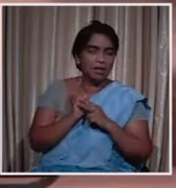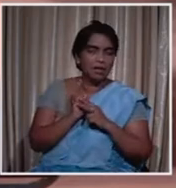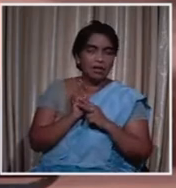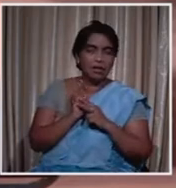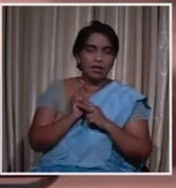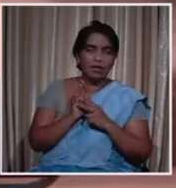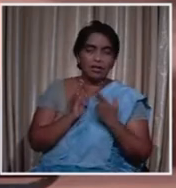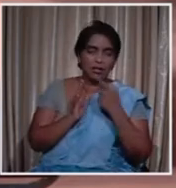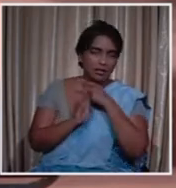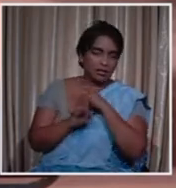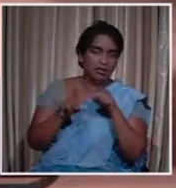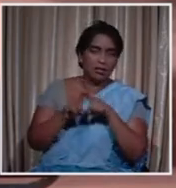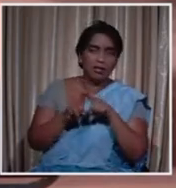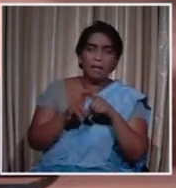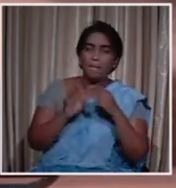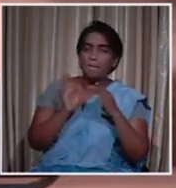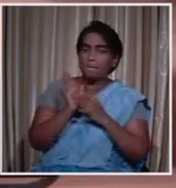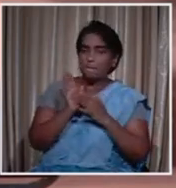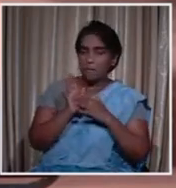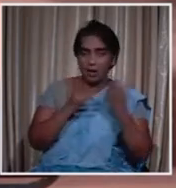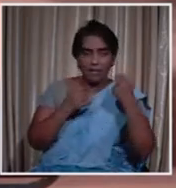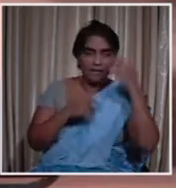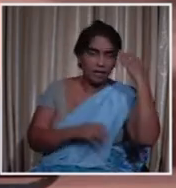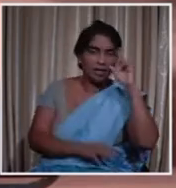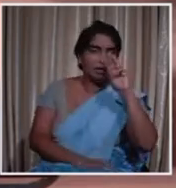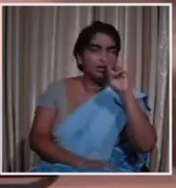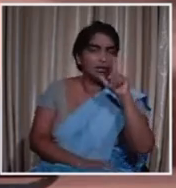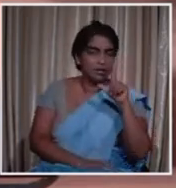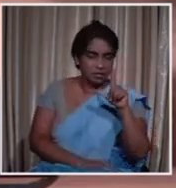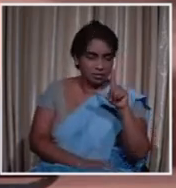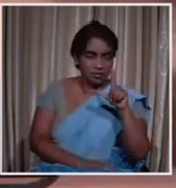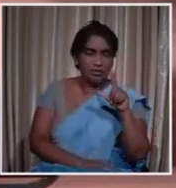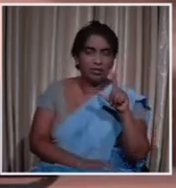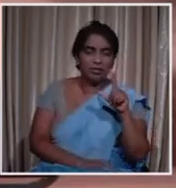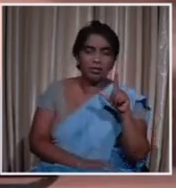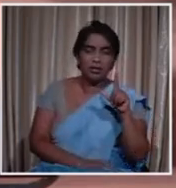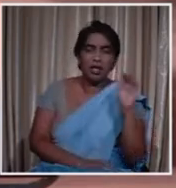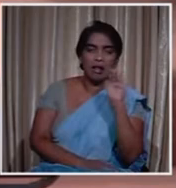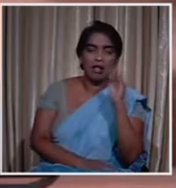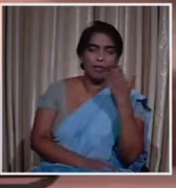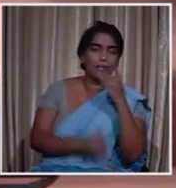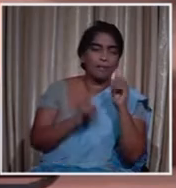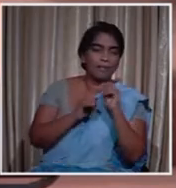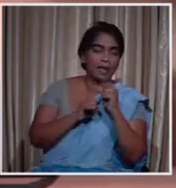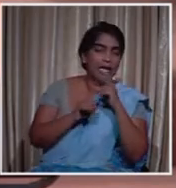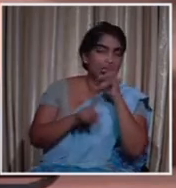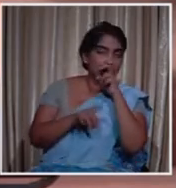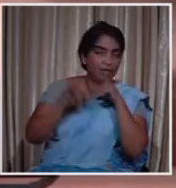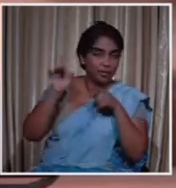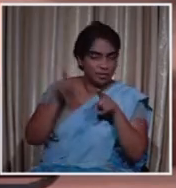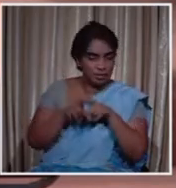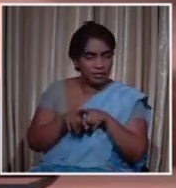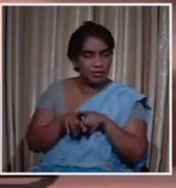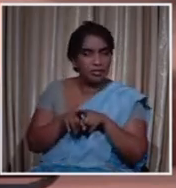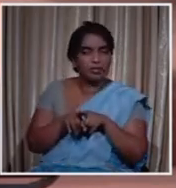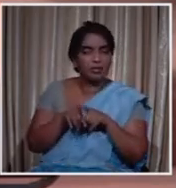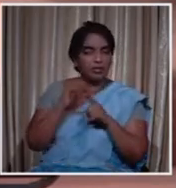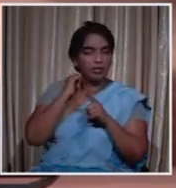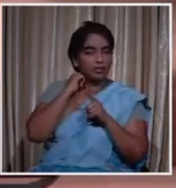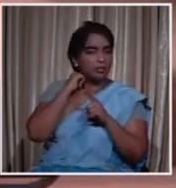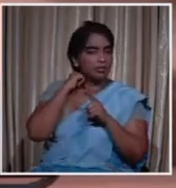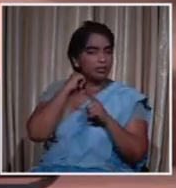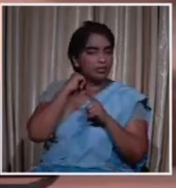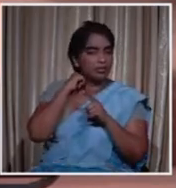திரு மயில்வாகனம் ஜெகதீஸ்வரன் 37 நாதன்திட்டம் புன்னையிராவி கிளிநொச்சியைச் சேர்ந்தவர். இவர் நாதன்திட்டம் கிராம உத்தி